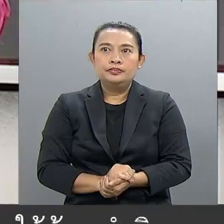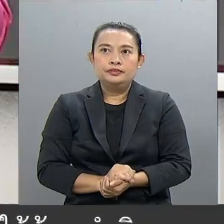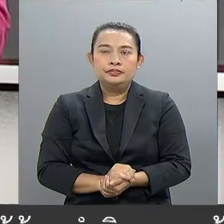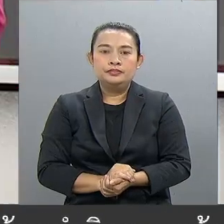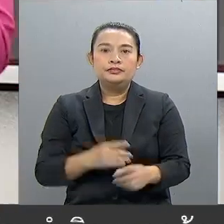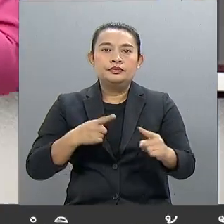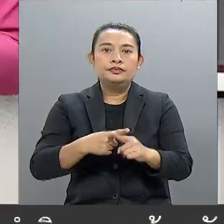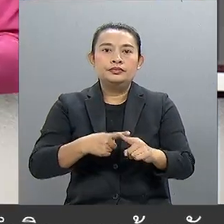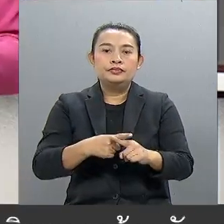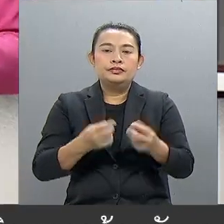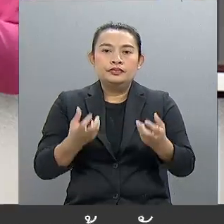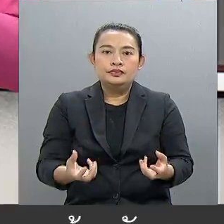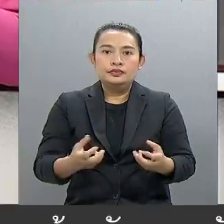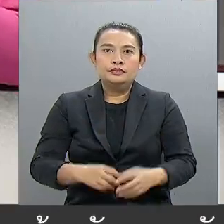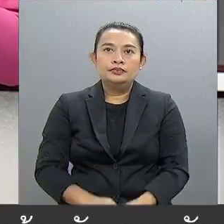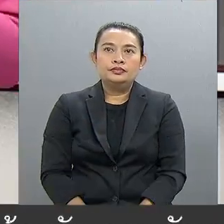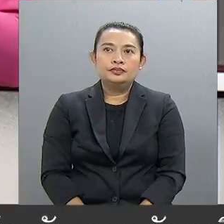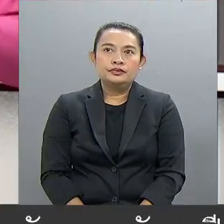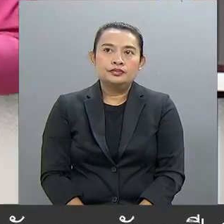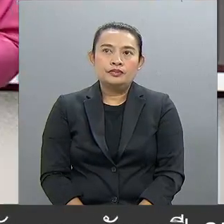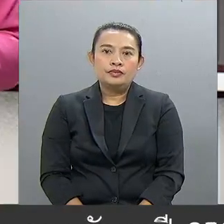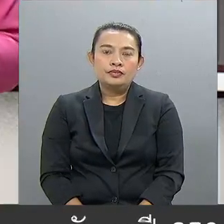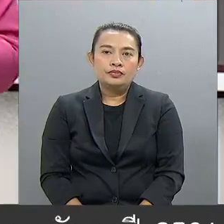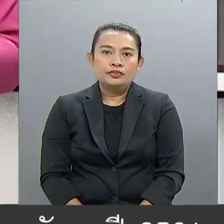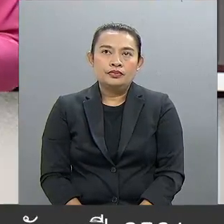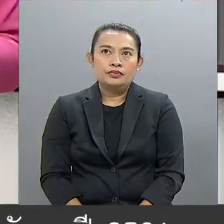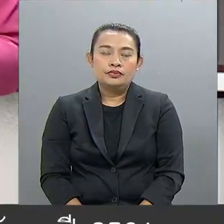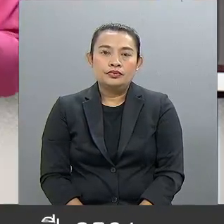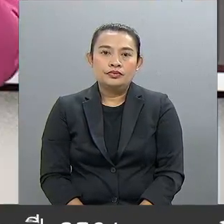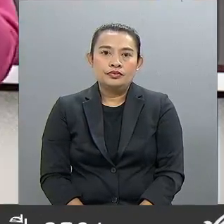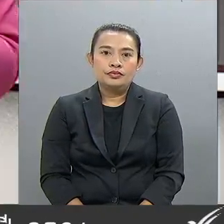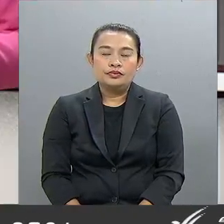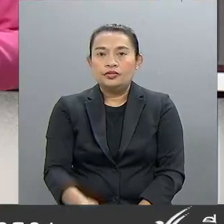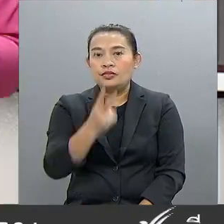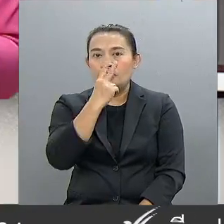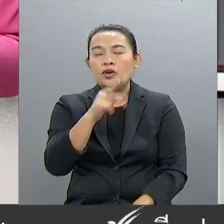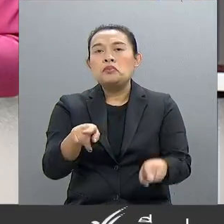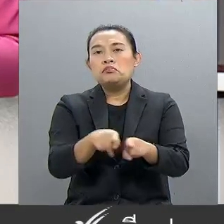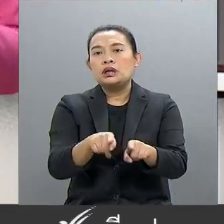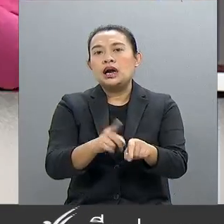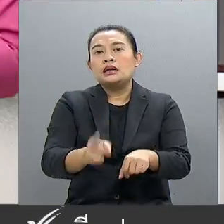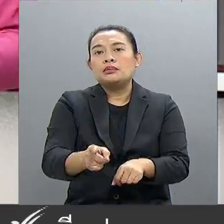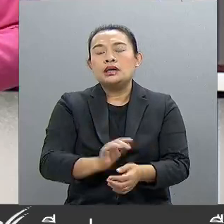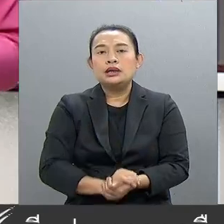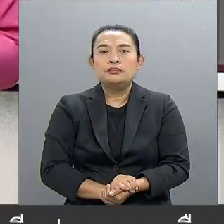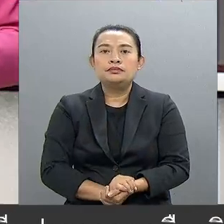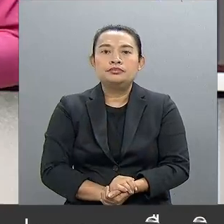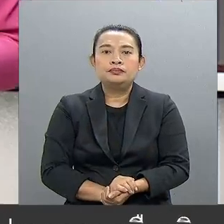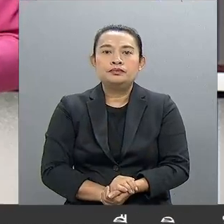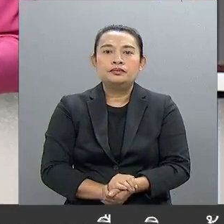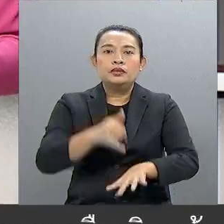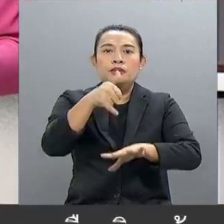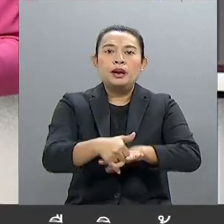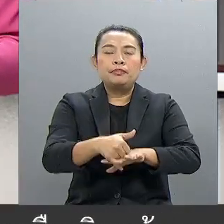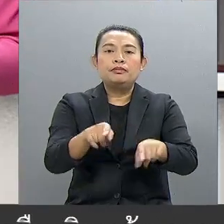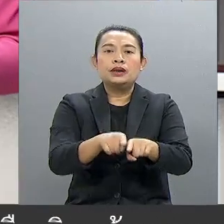ะไปอีกหนึ่งเรื่องไม่หนีไม่พ้นเรื่องเดินตกท่อเหมือนกันอันนี้เป็นเด็กวัย6ขวบค่ะเดินตกท่อเหมือนกัน